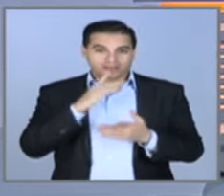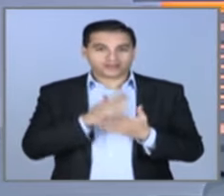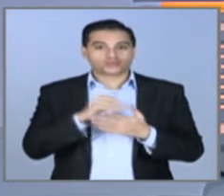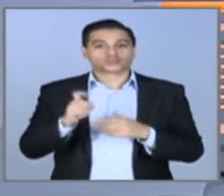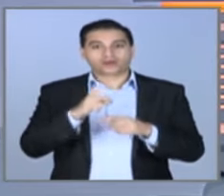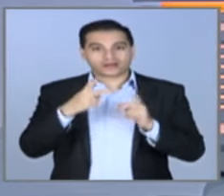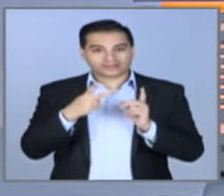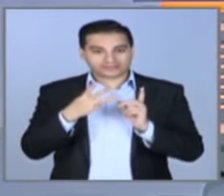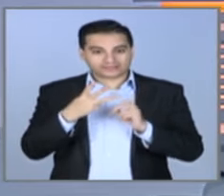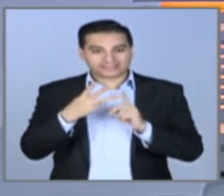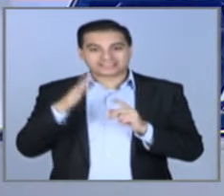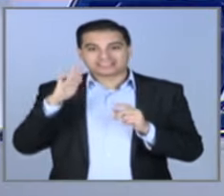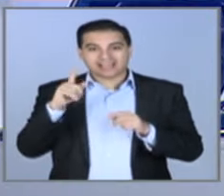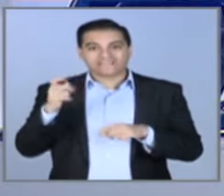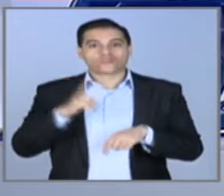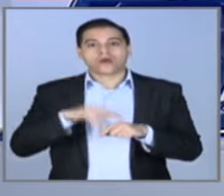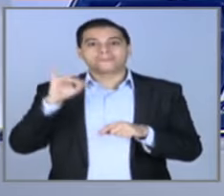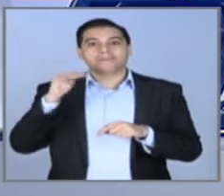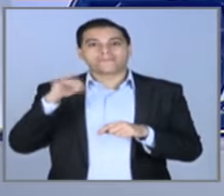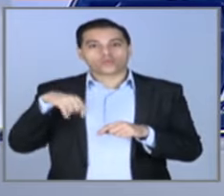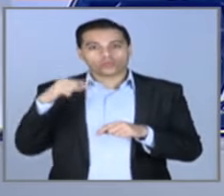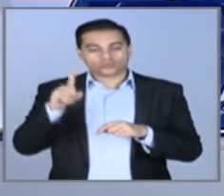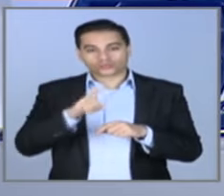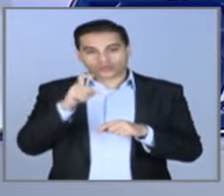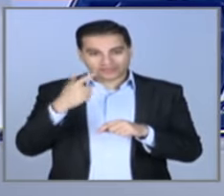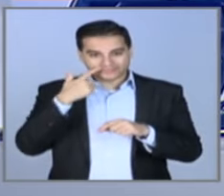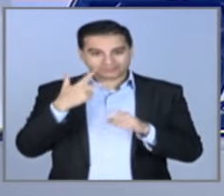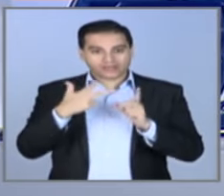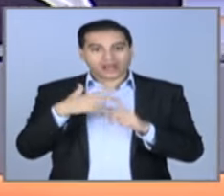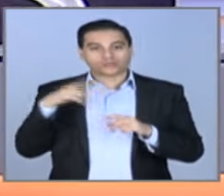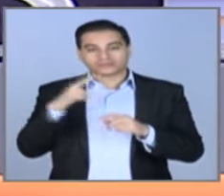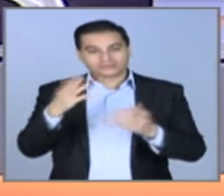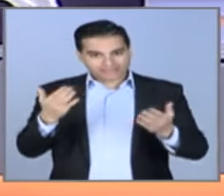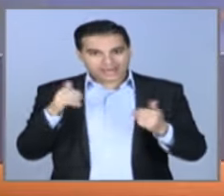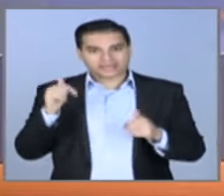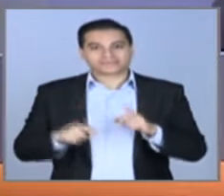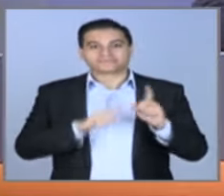جاي، سيف ومحمود، محمود وسيف، وعايزكم انتوا الاثنين تقولي هنا